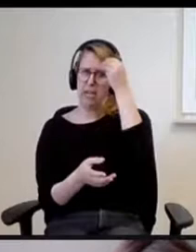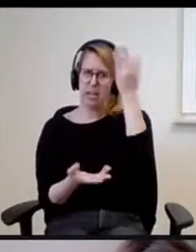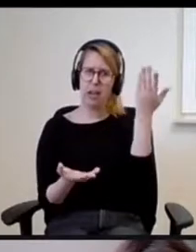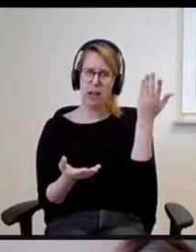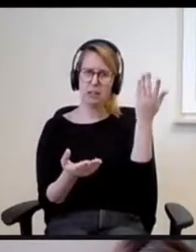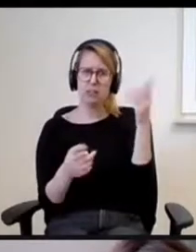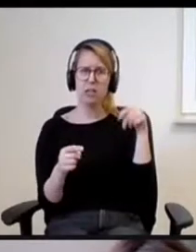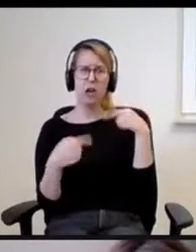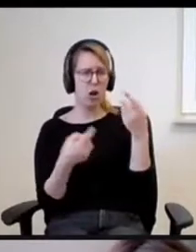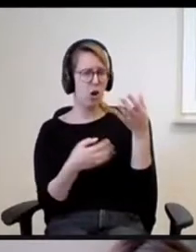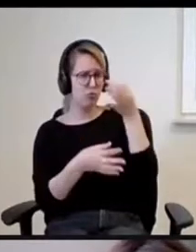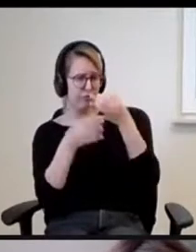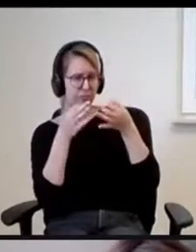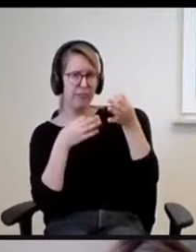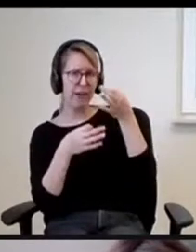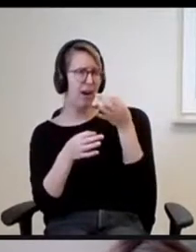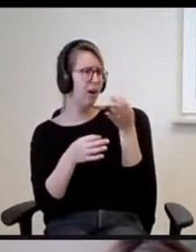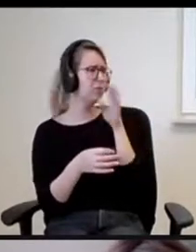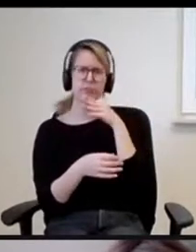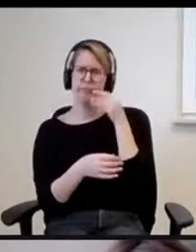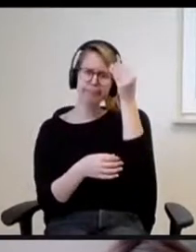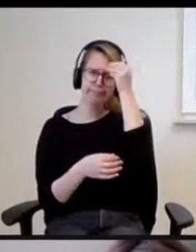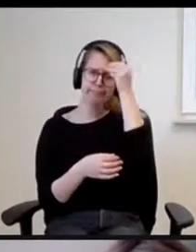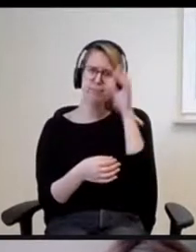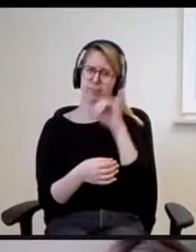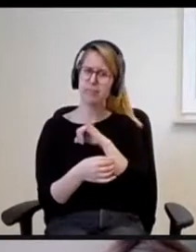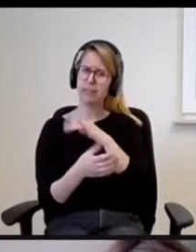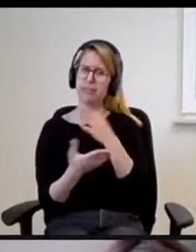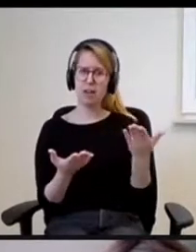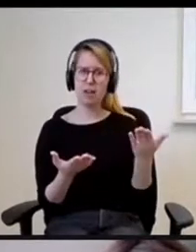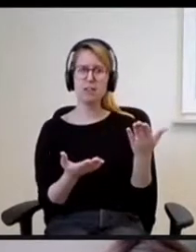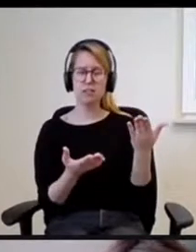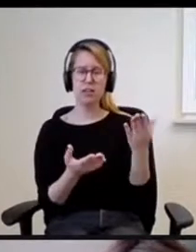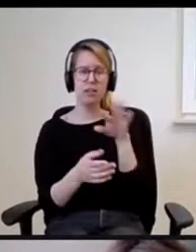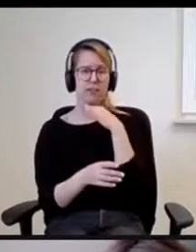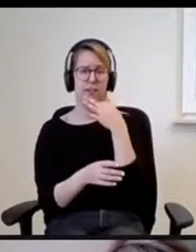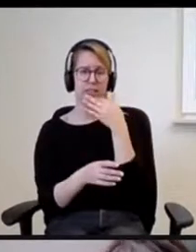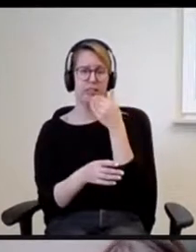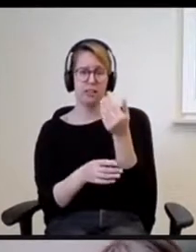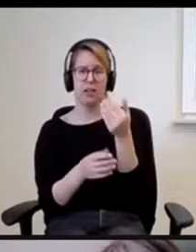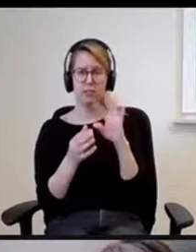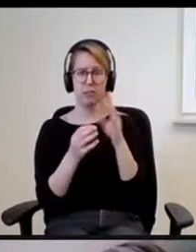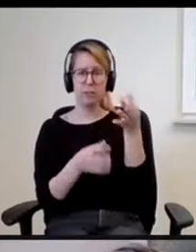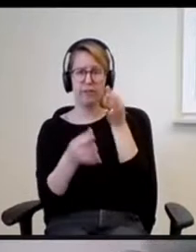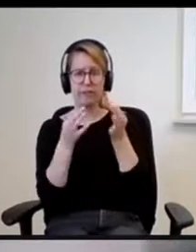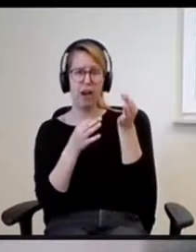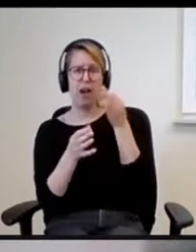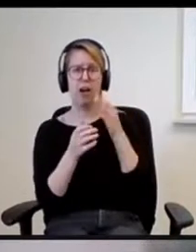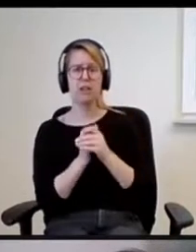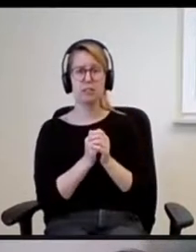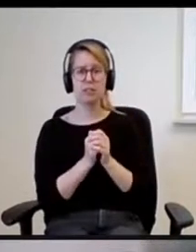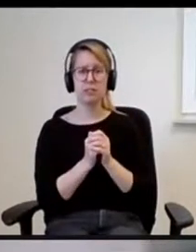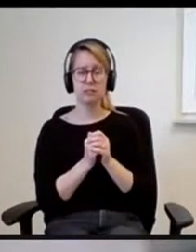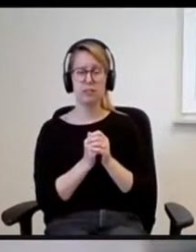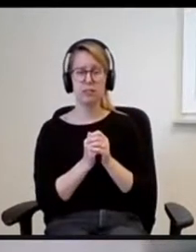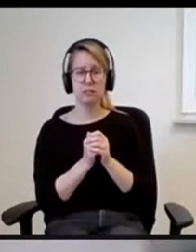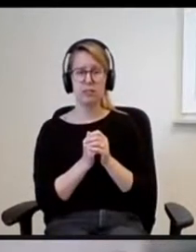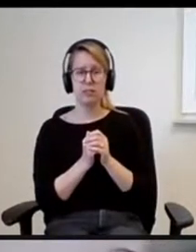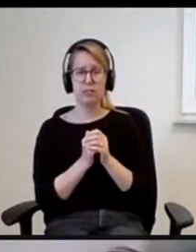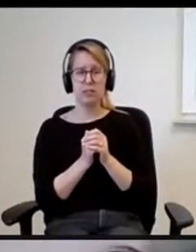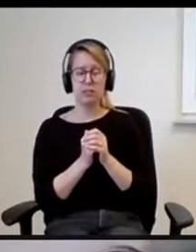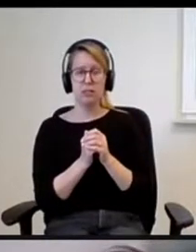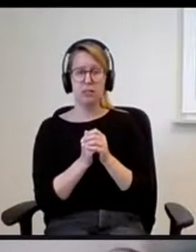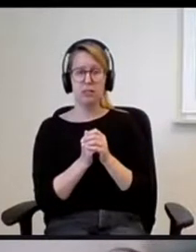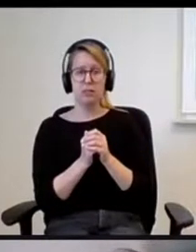participants. Merci d'ailleurs à tous les participants. Merci parce qu'on a beaucoup appris. Donc, du niveau européen, Marc Angel,